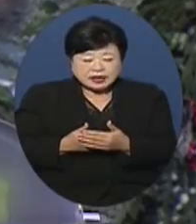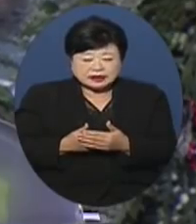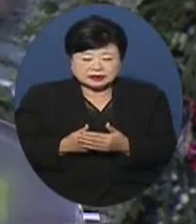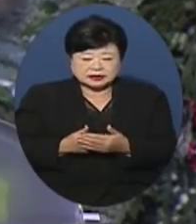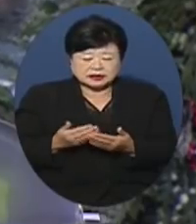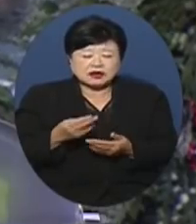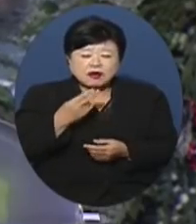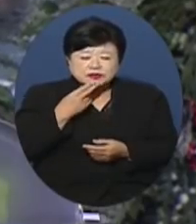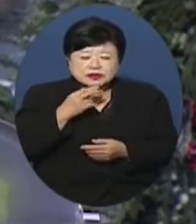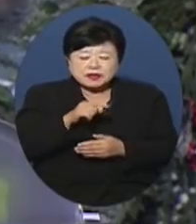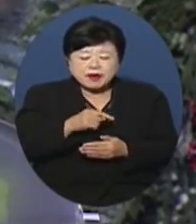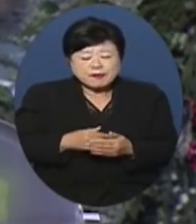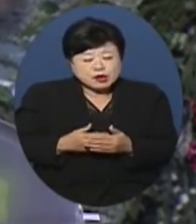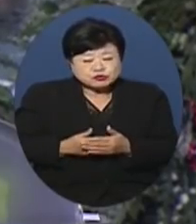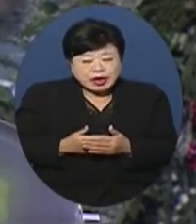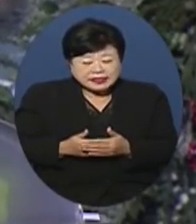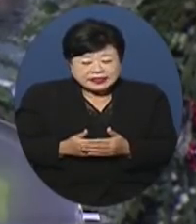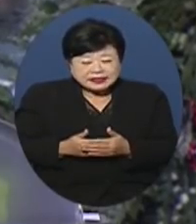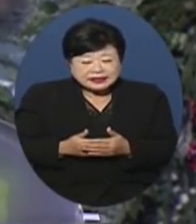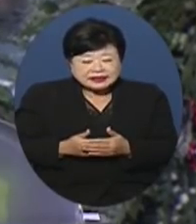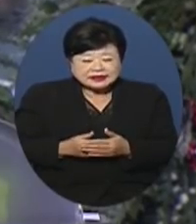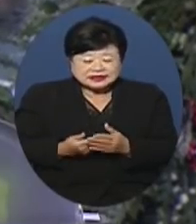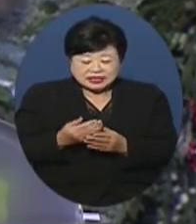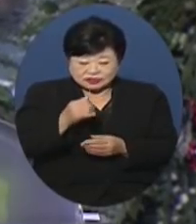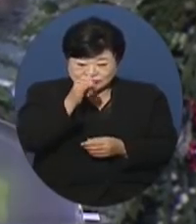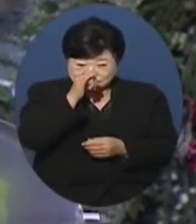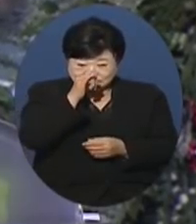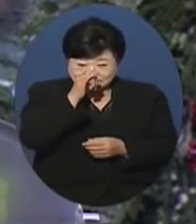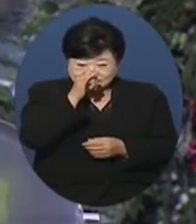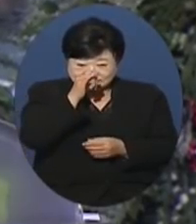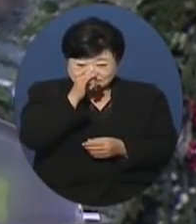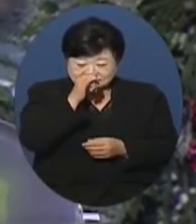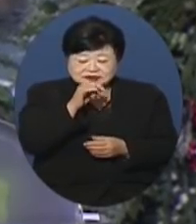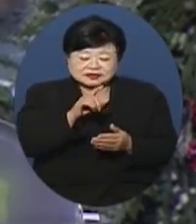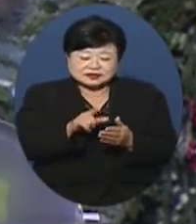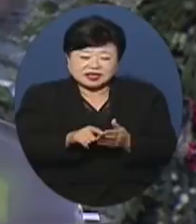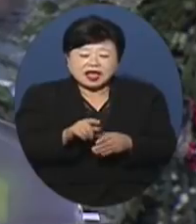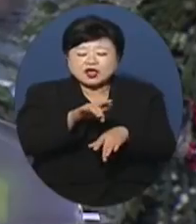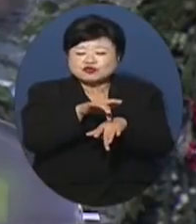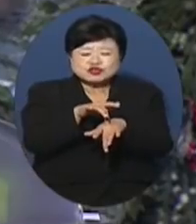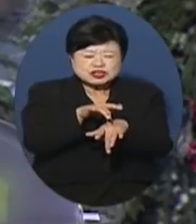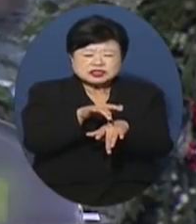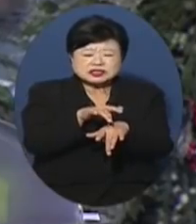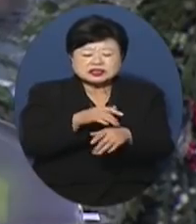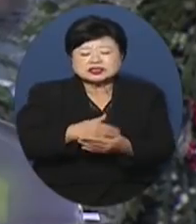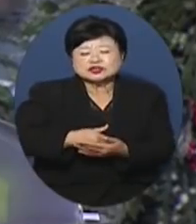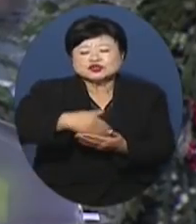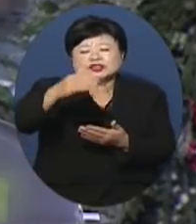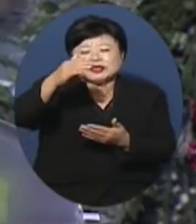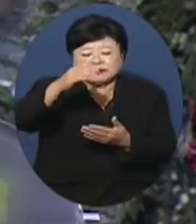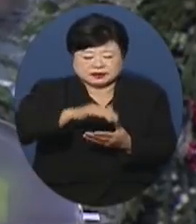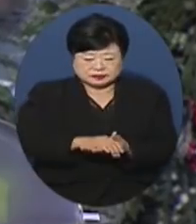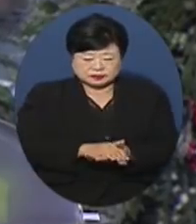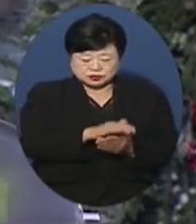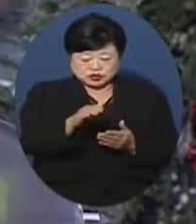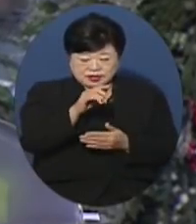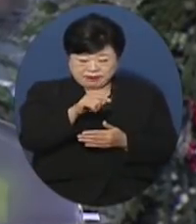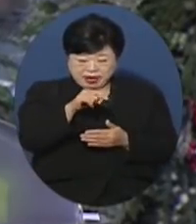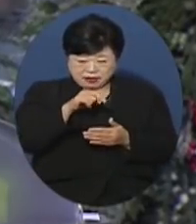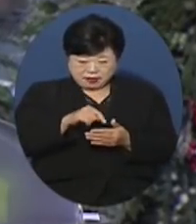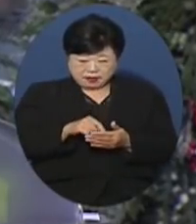없는데 마음에 불안한 때가 있습니다. 그럴 때 귀신을 쫓아내면 우리의